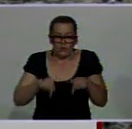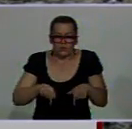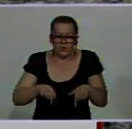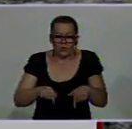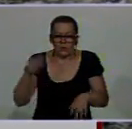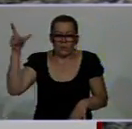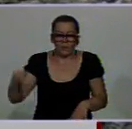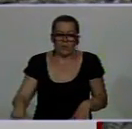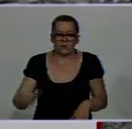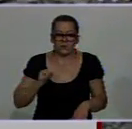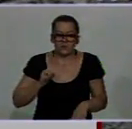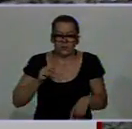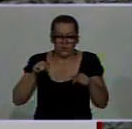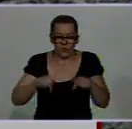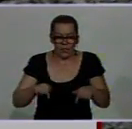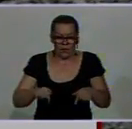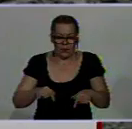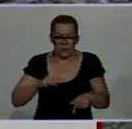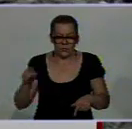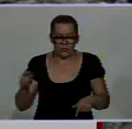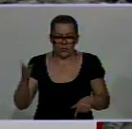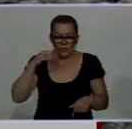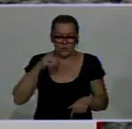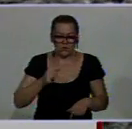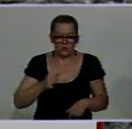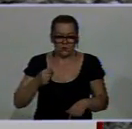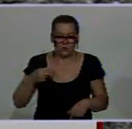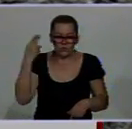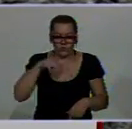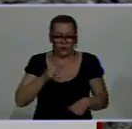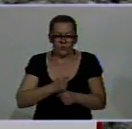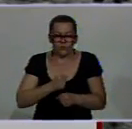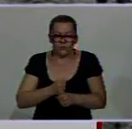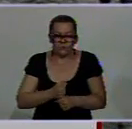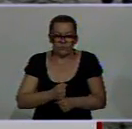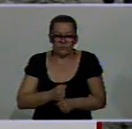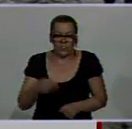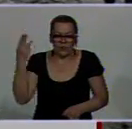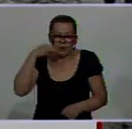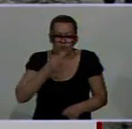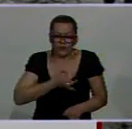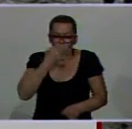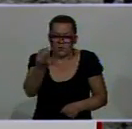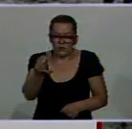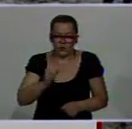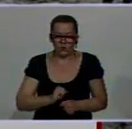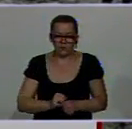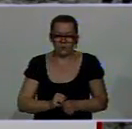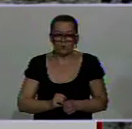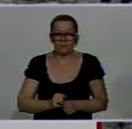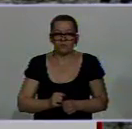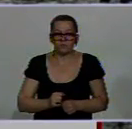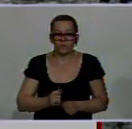care se tem de la o zi la alta? Nu știu ce să mai facă. Nu știu ce să vă spun. Eu, părerea mea este